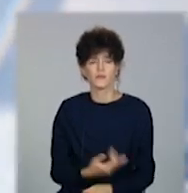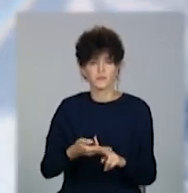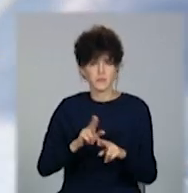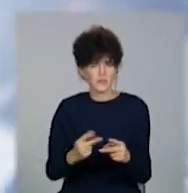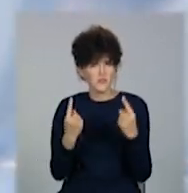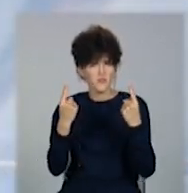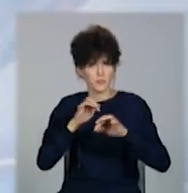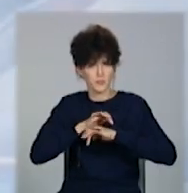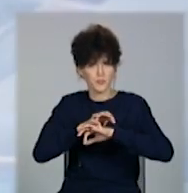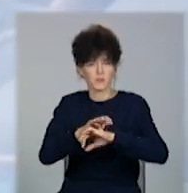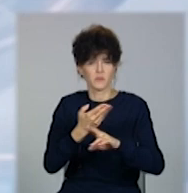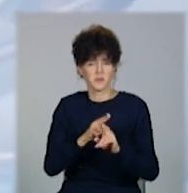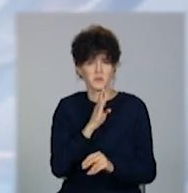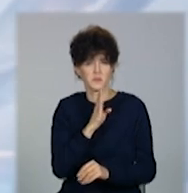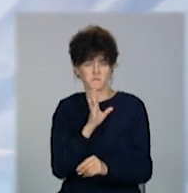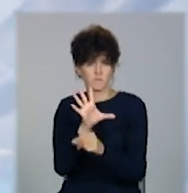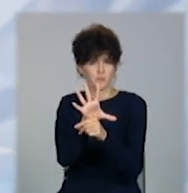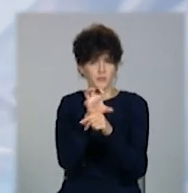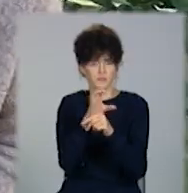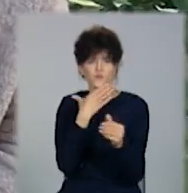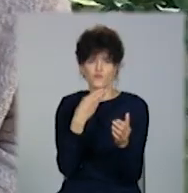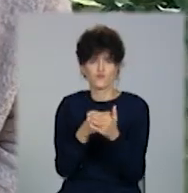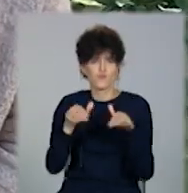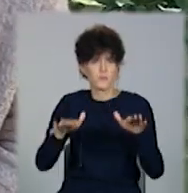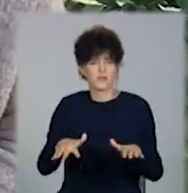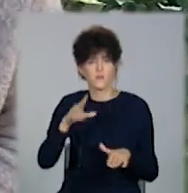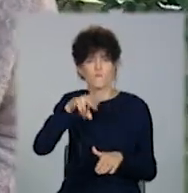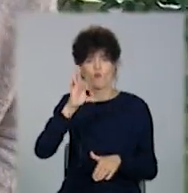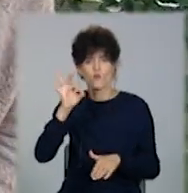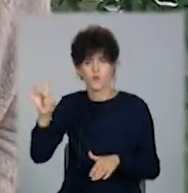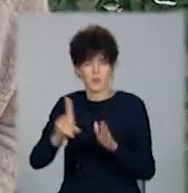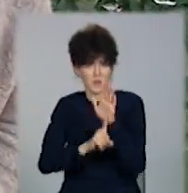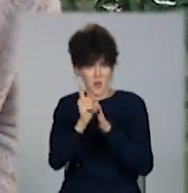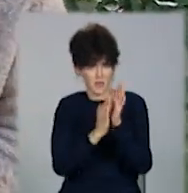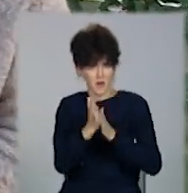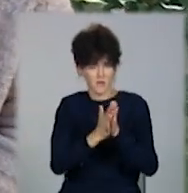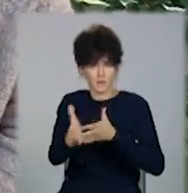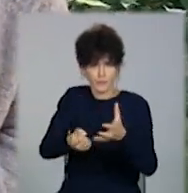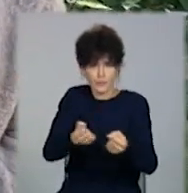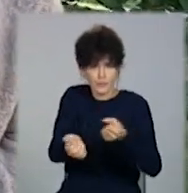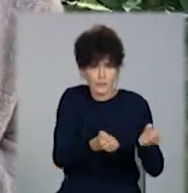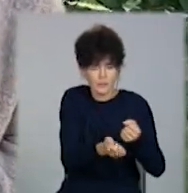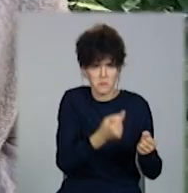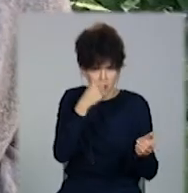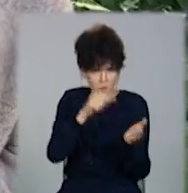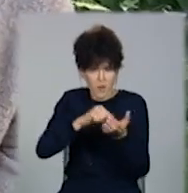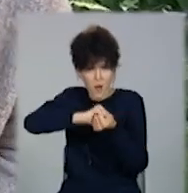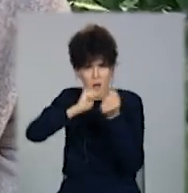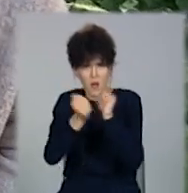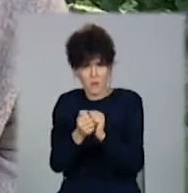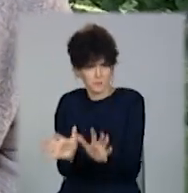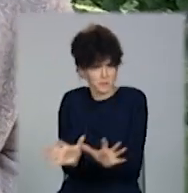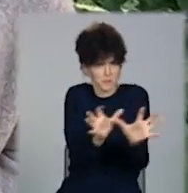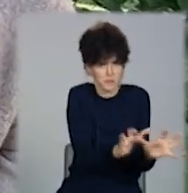Величезного павука Анна сфотографувала в себе на подвір'ї. Почала прорвати траву, підняла камінь. Оттуда виліз